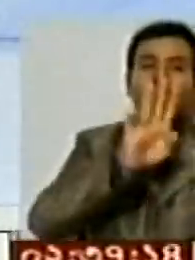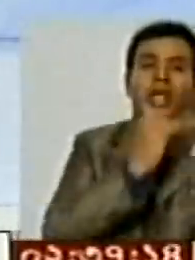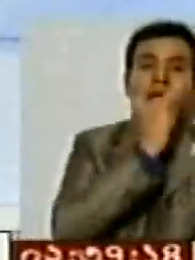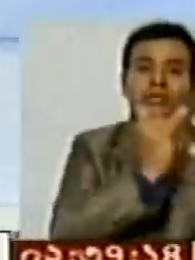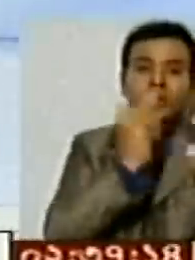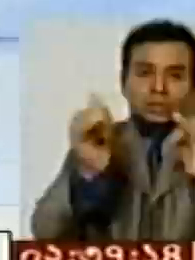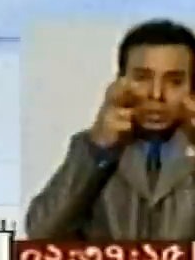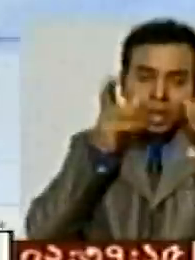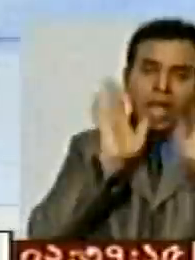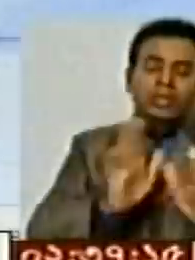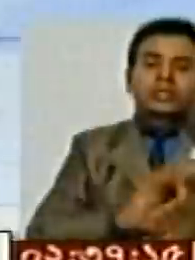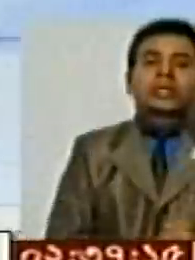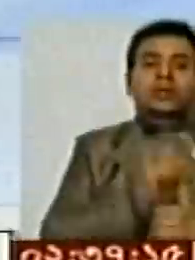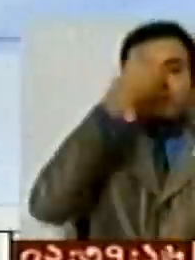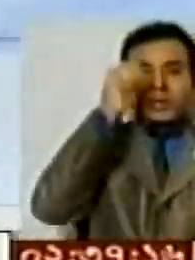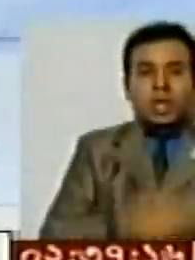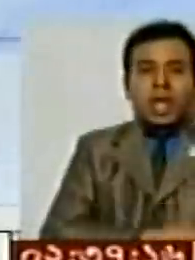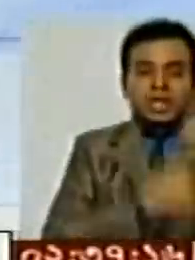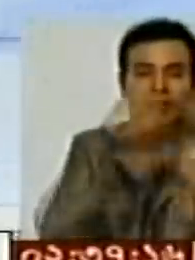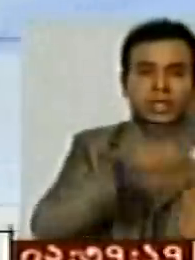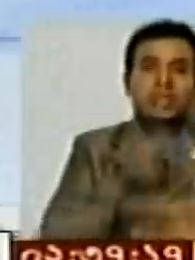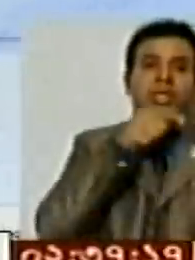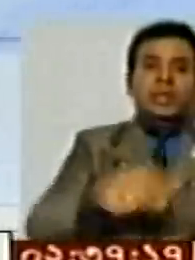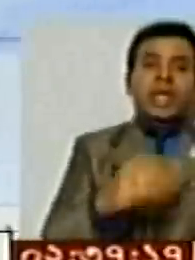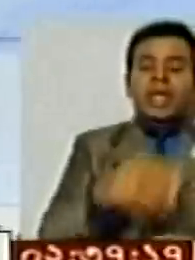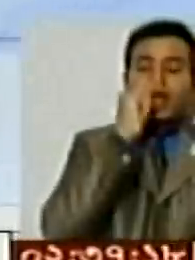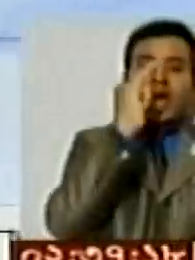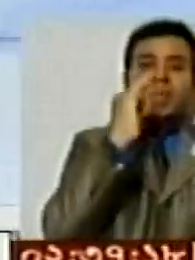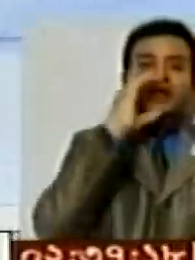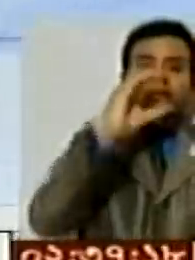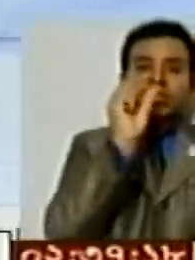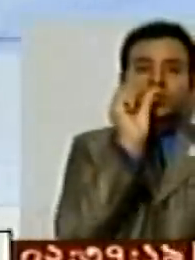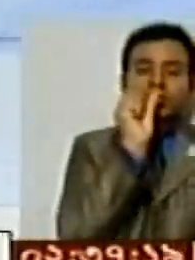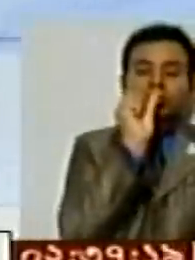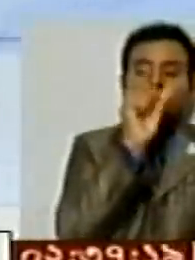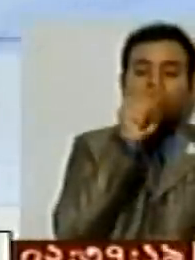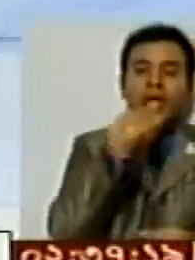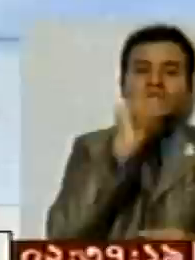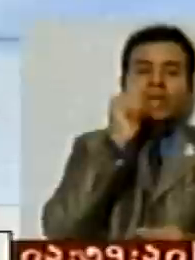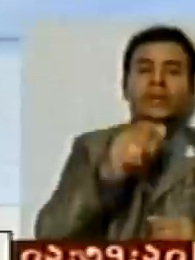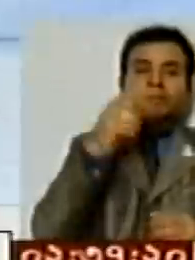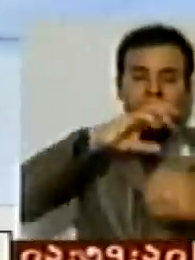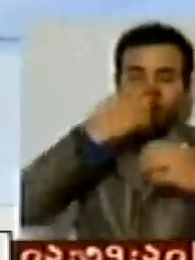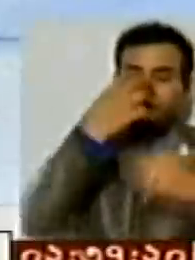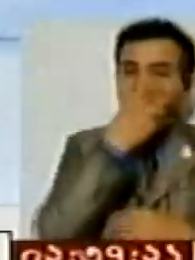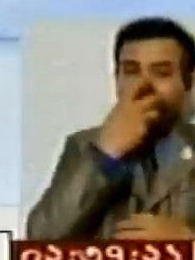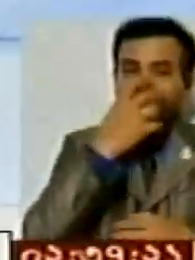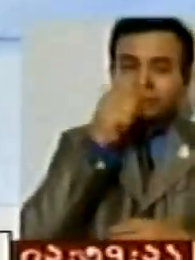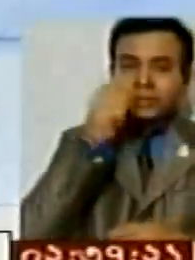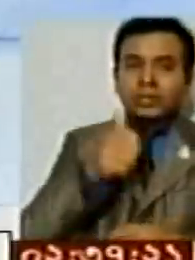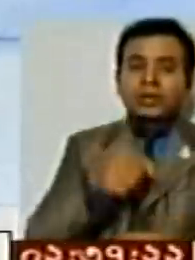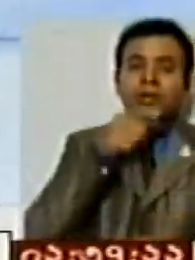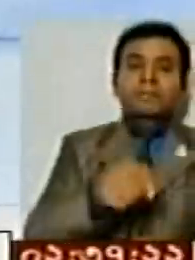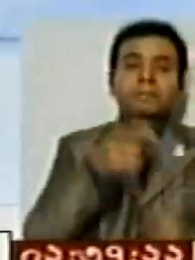এবং ঢাকা সিটির বাইরে 5694টি। এই সকল হাসপাতালে আইসিইউ সজ্জা আছে এবং ডায়ালাইসিস ইউনিট